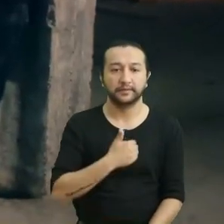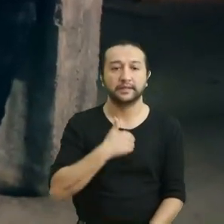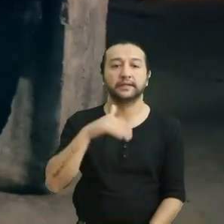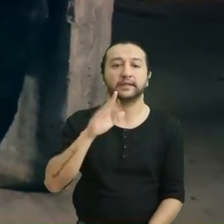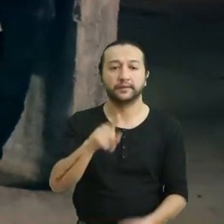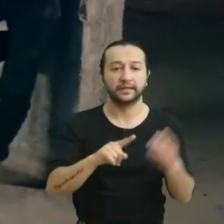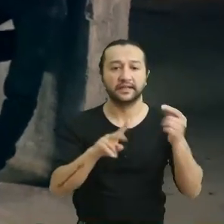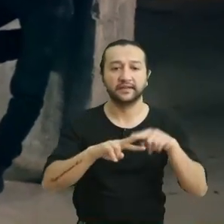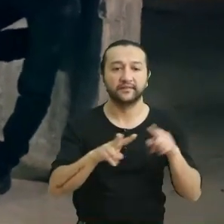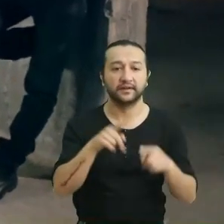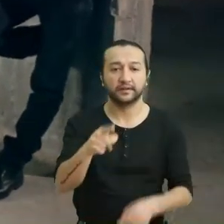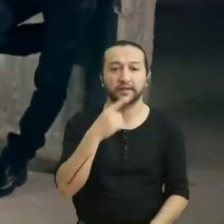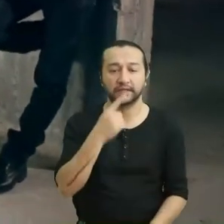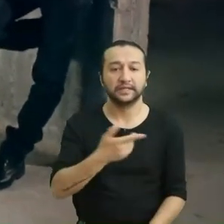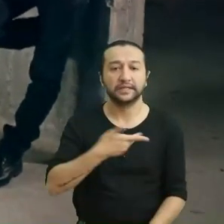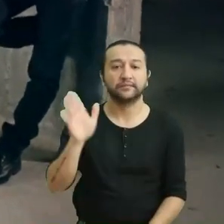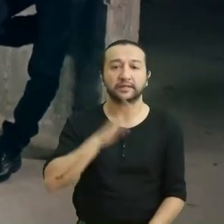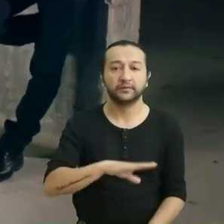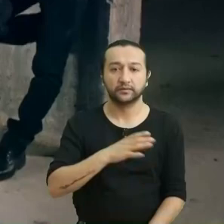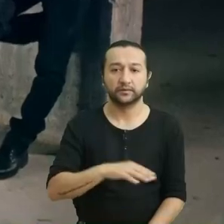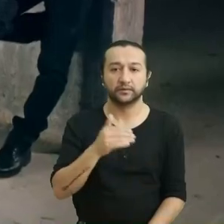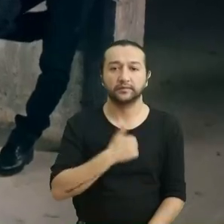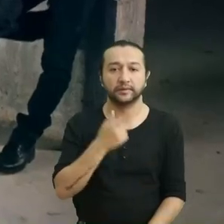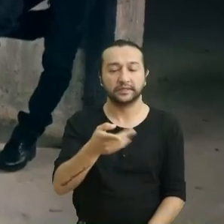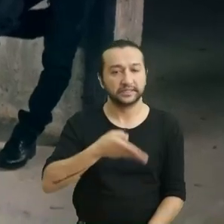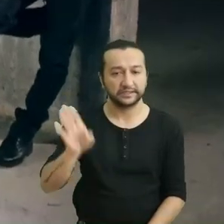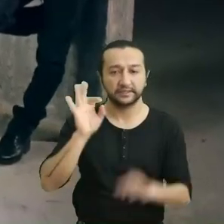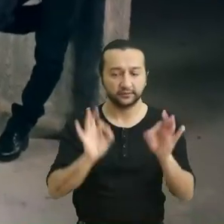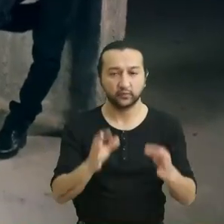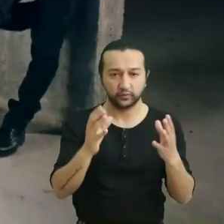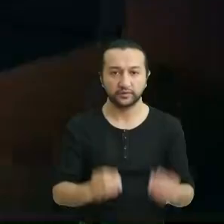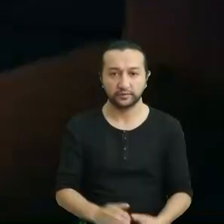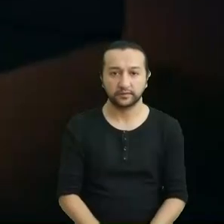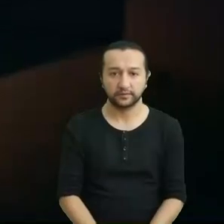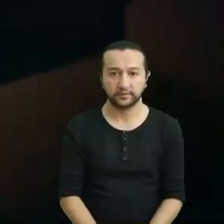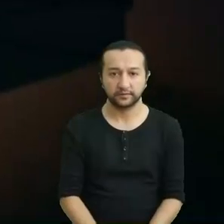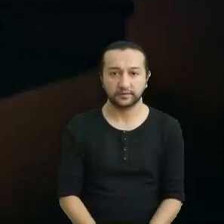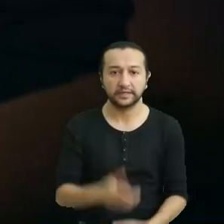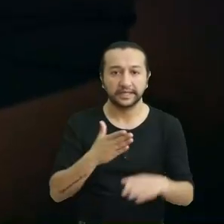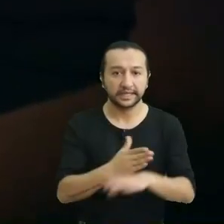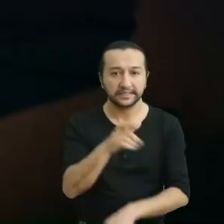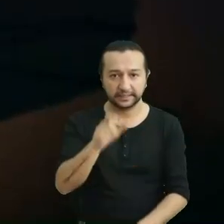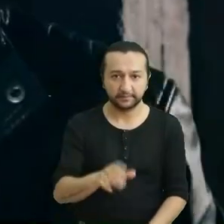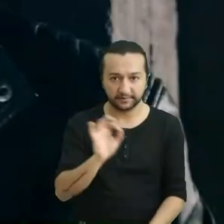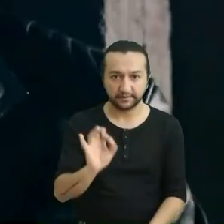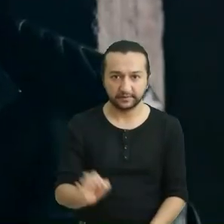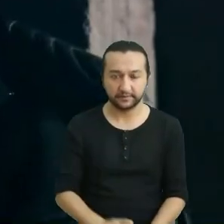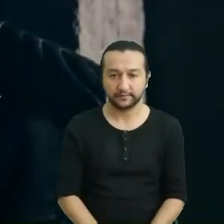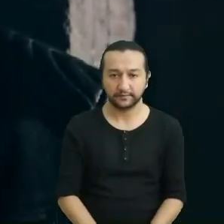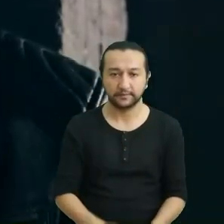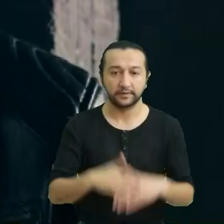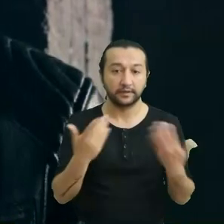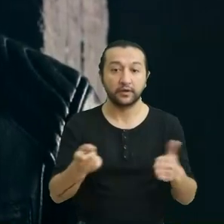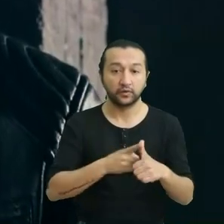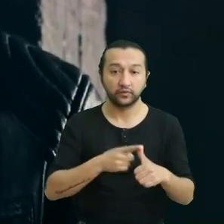Ben değilim. İvan. Gitmek istiyorum. Ben gideceksin. Elmas uyuyor. Gerçekten.